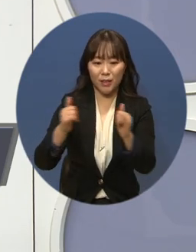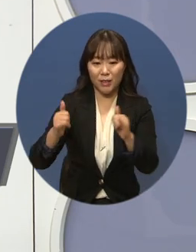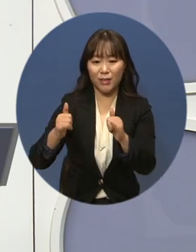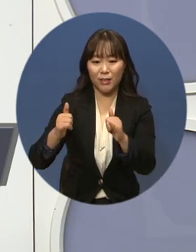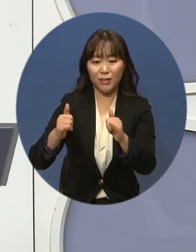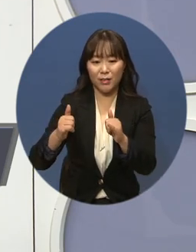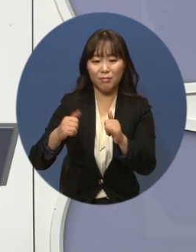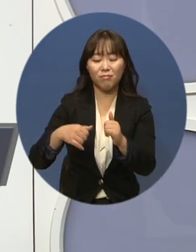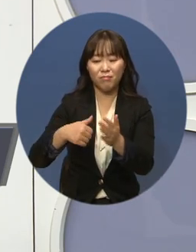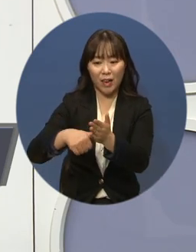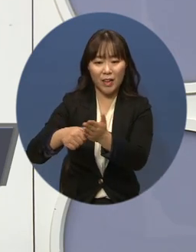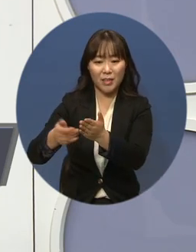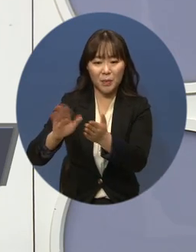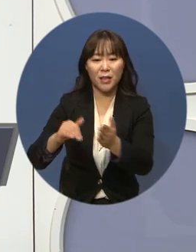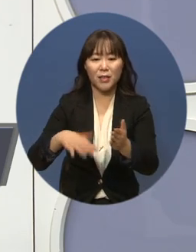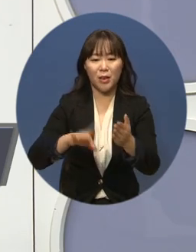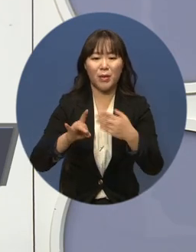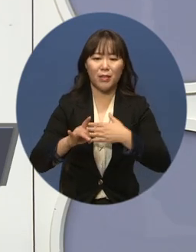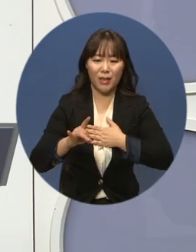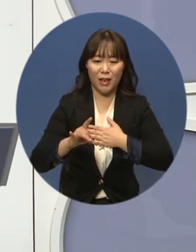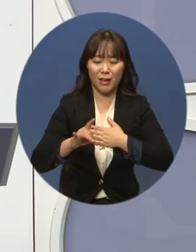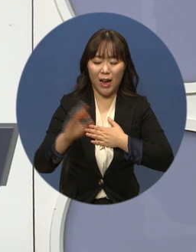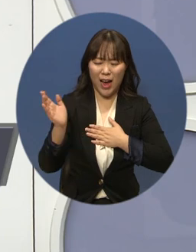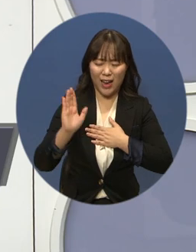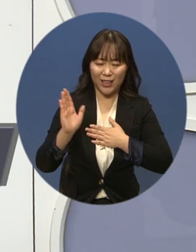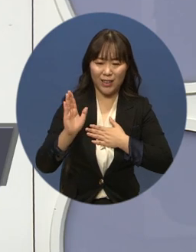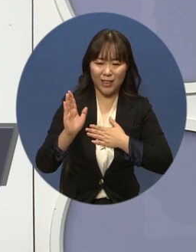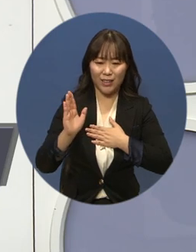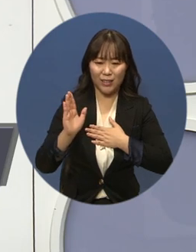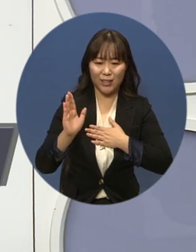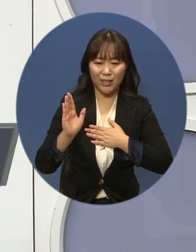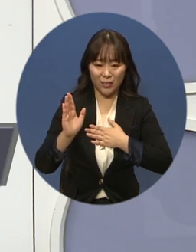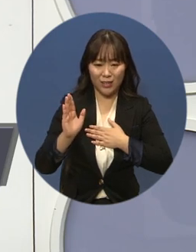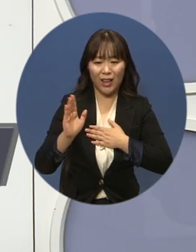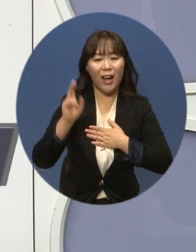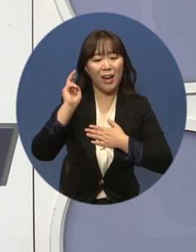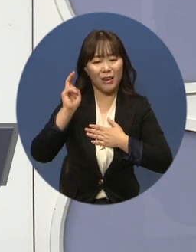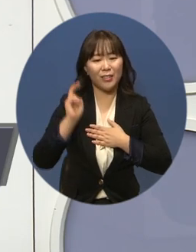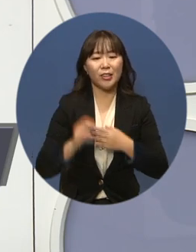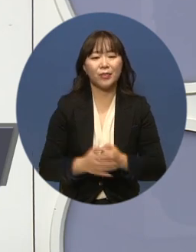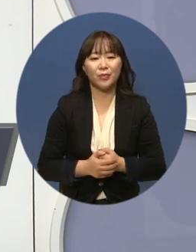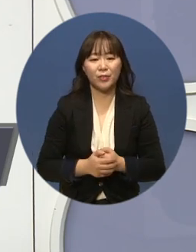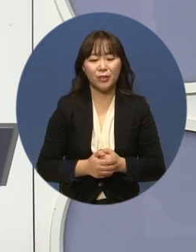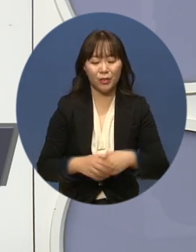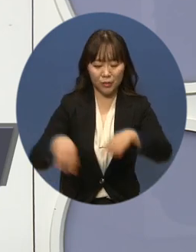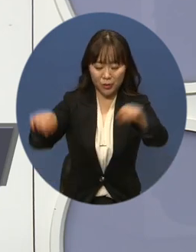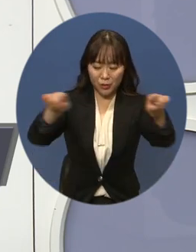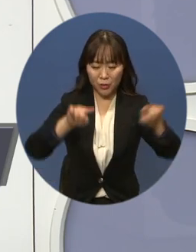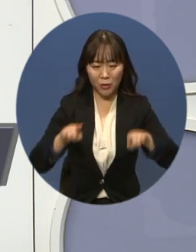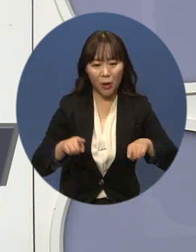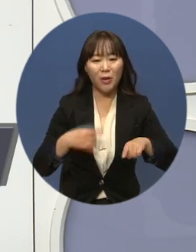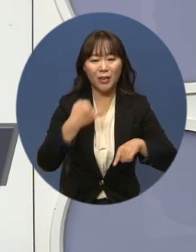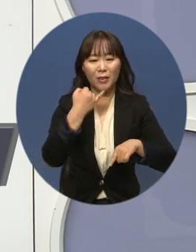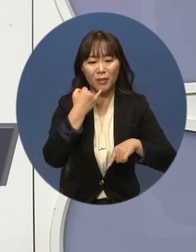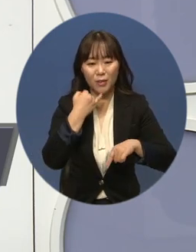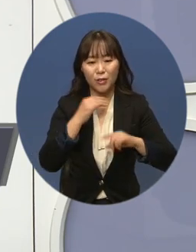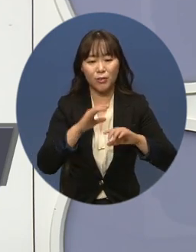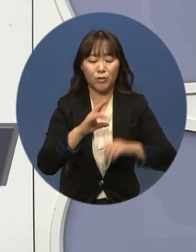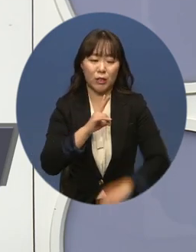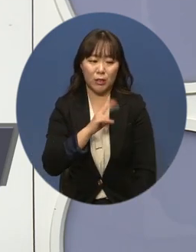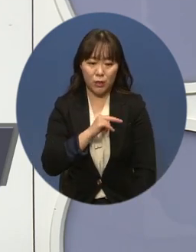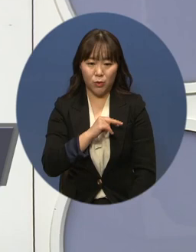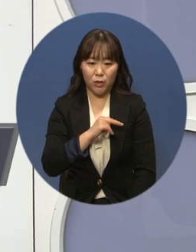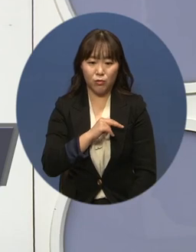찍었지만 그분들이 처음에는 저를 선택 안 했을 마음을 갖고 있었을 텐데 전국에서 이제 그래도 뭐